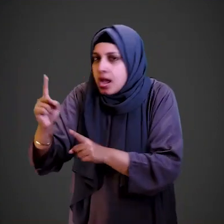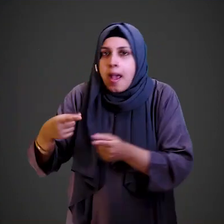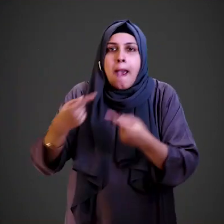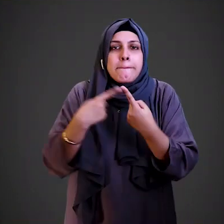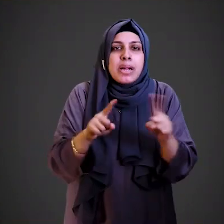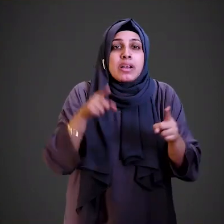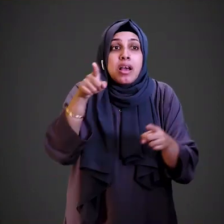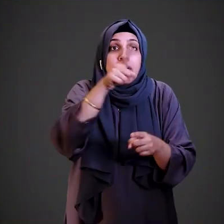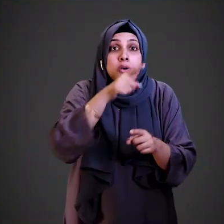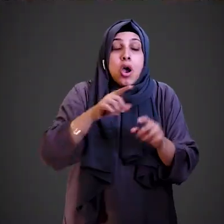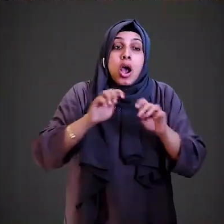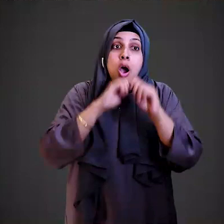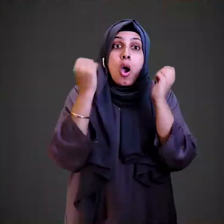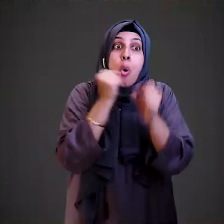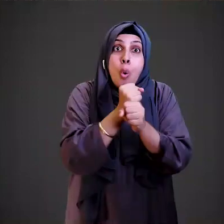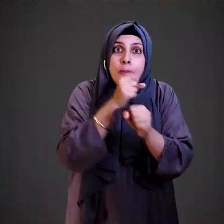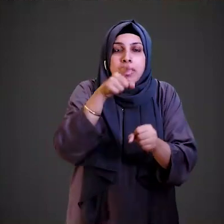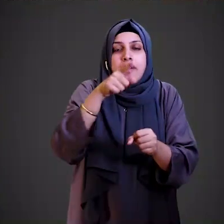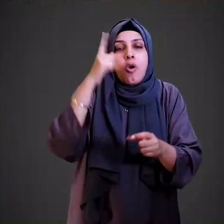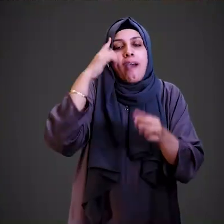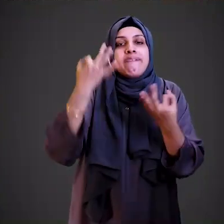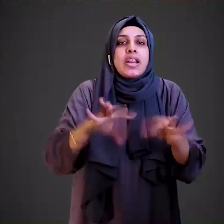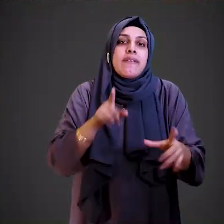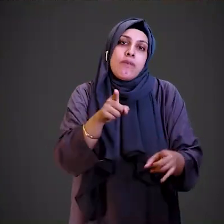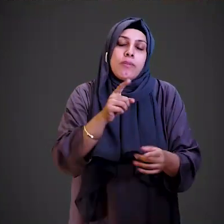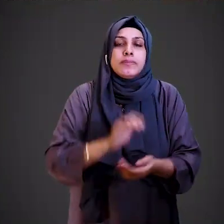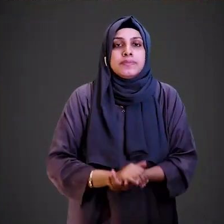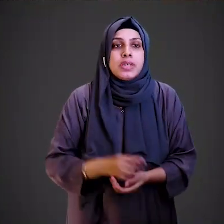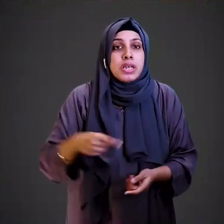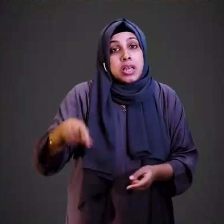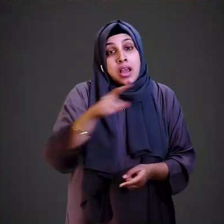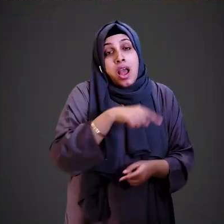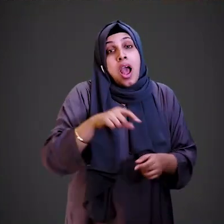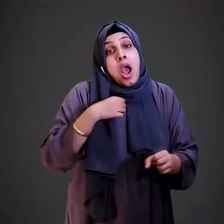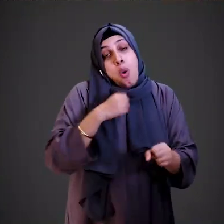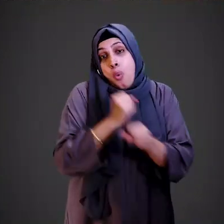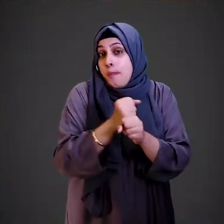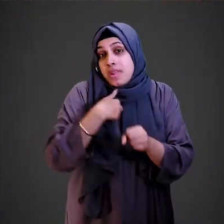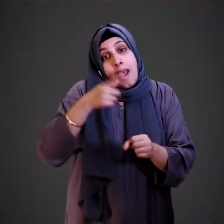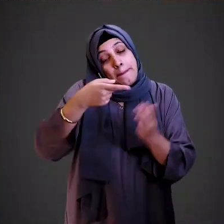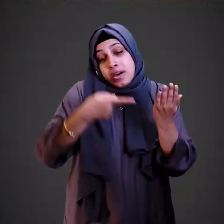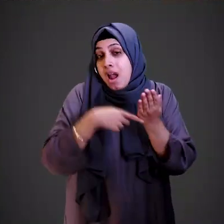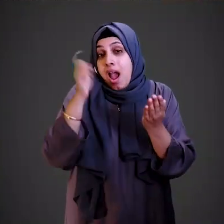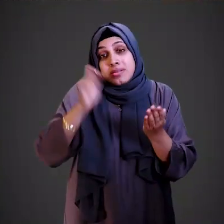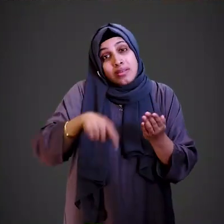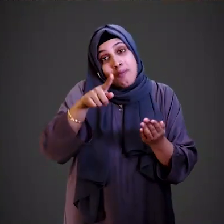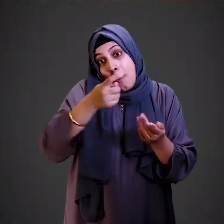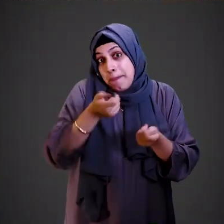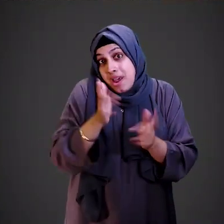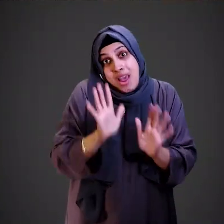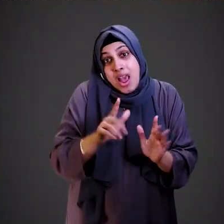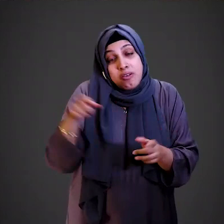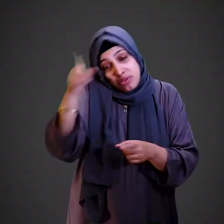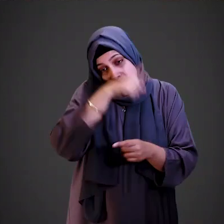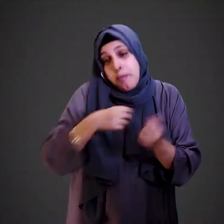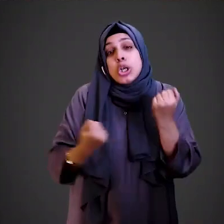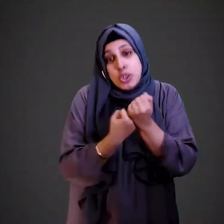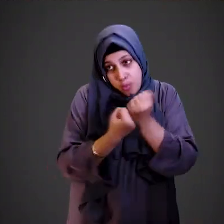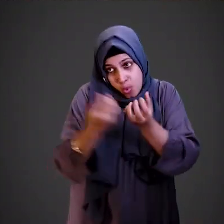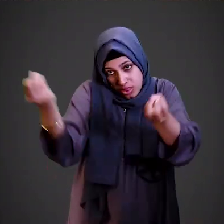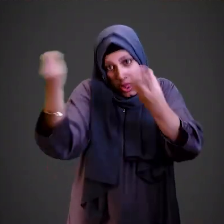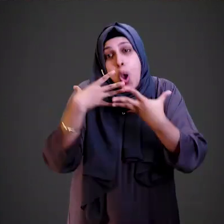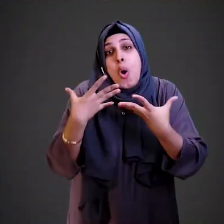का मुफ्त इस्तेमाल करते हैं। ज़ाहिर जब हुकूमत को हम जब टैक्स दे रहे हैं तो इनको चाहिए कि हमारे लिए कोई सहूलत फराहम